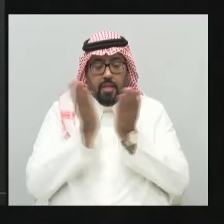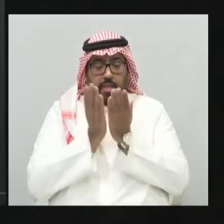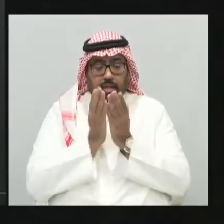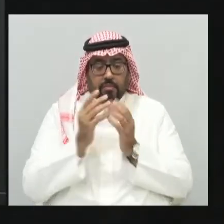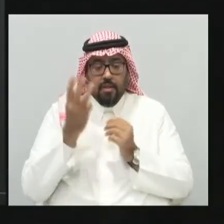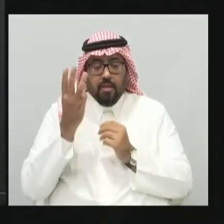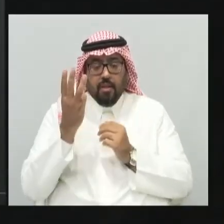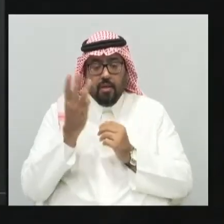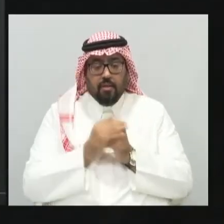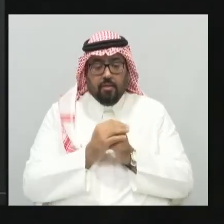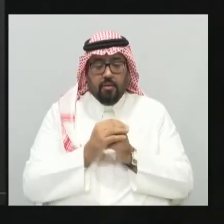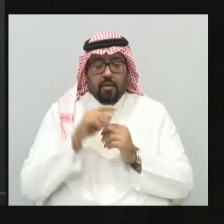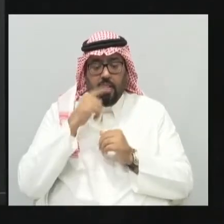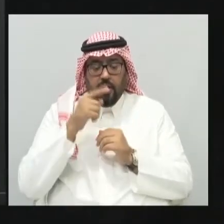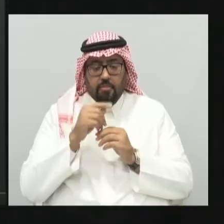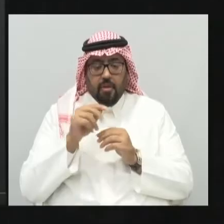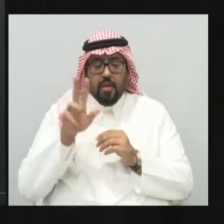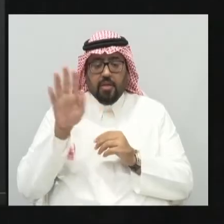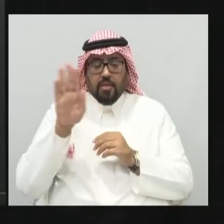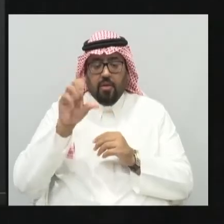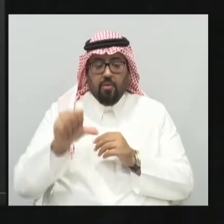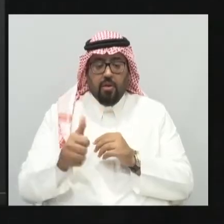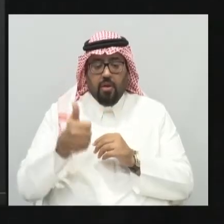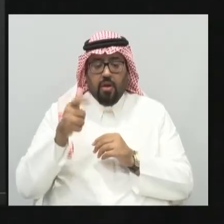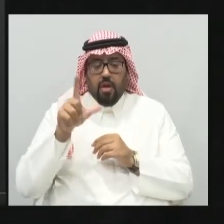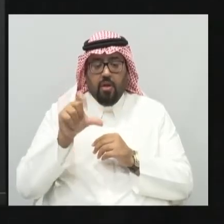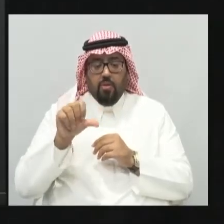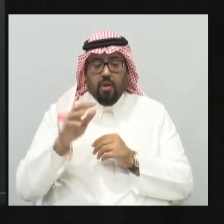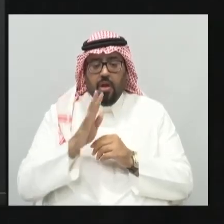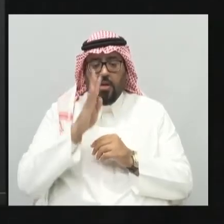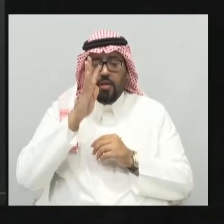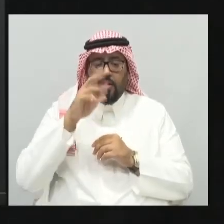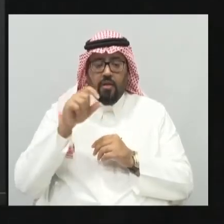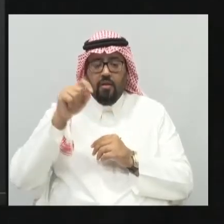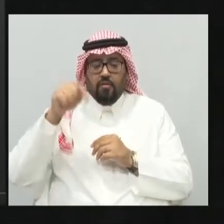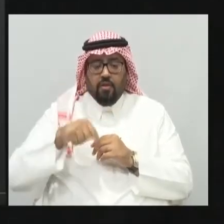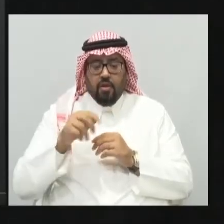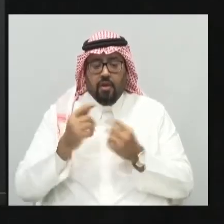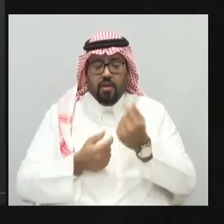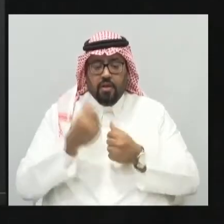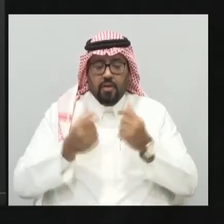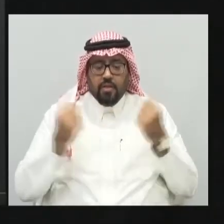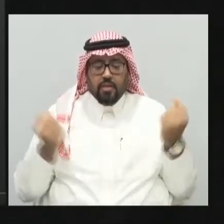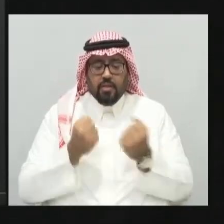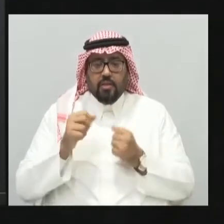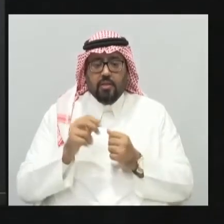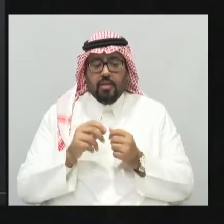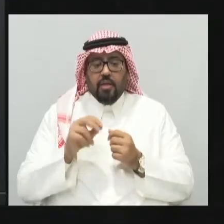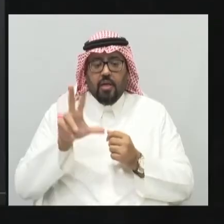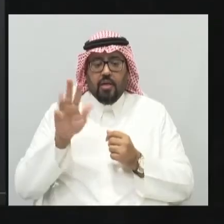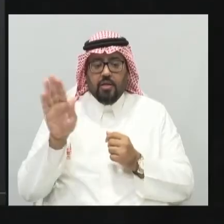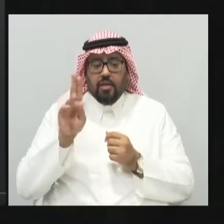الثالث حنتكلم عن السوائل والغازات في النشاط الاستكشافي